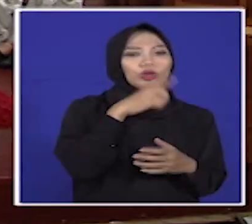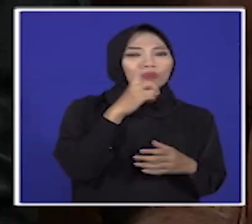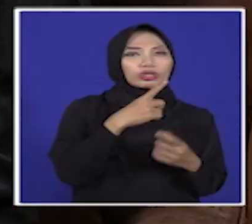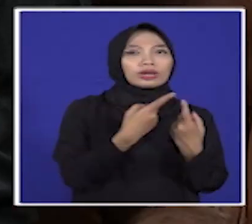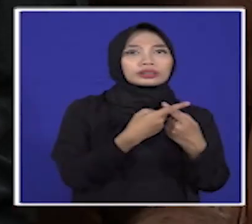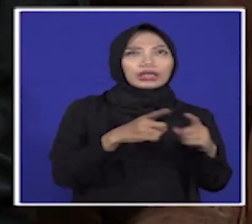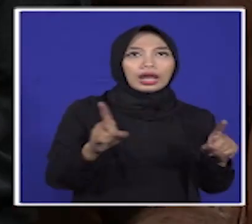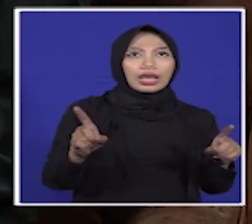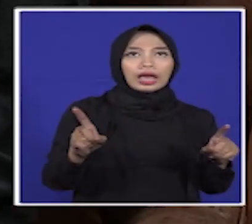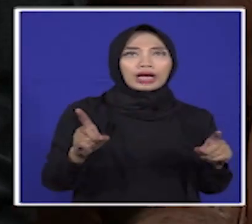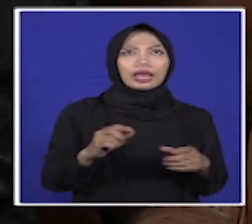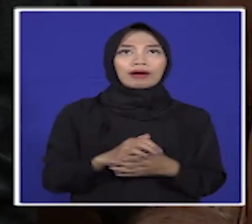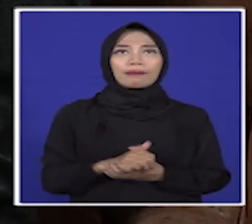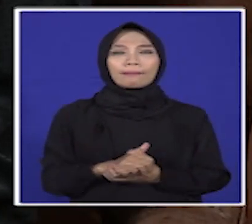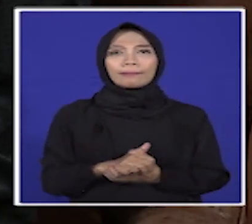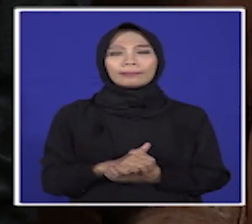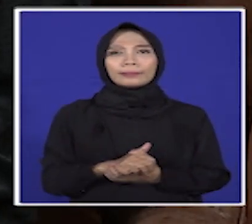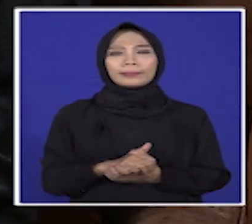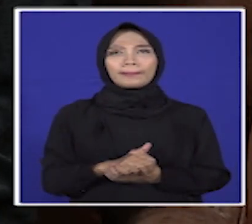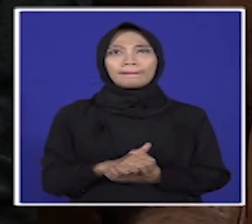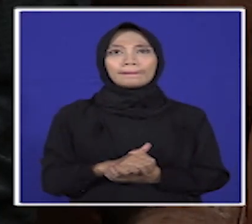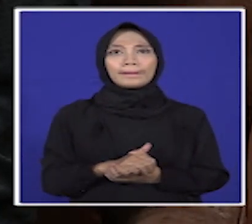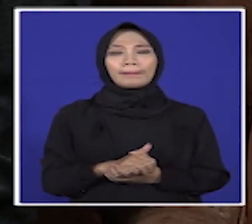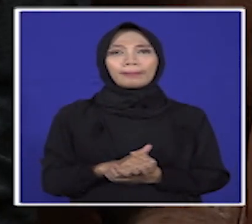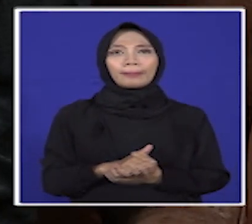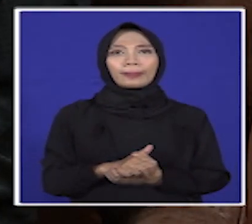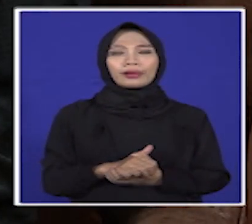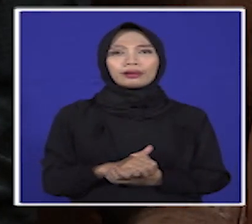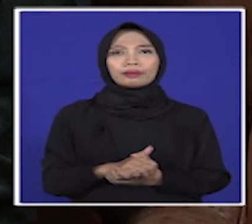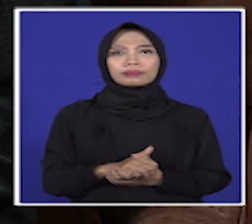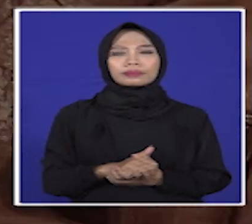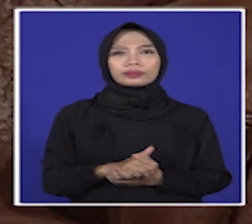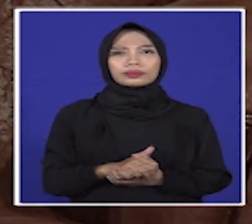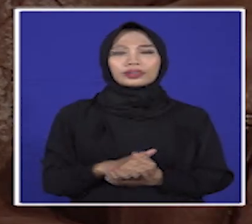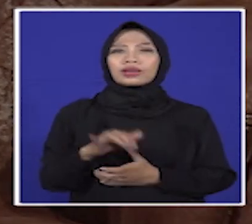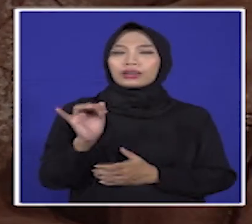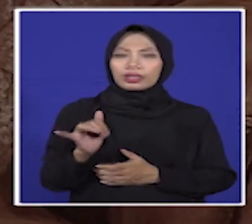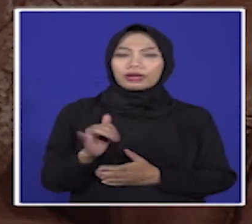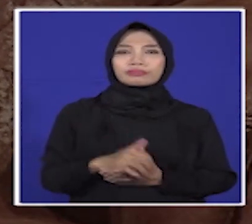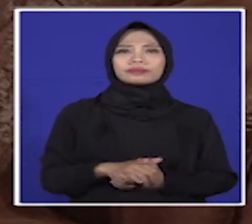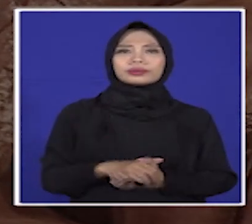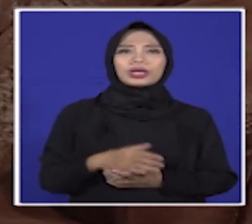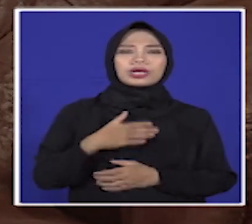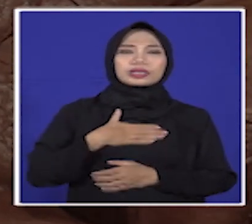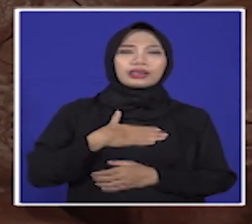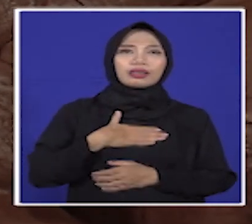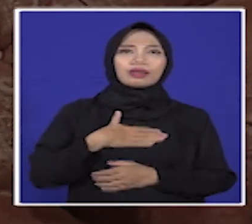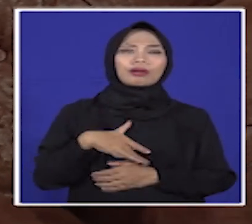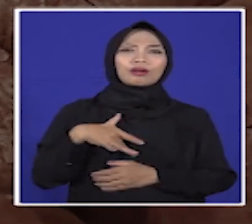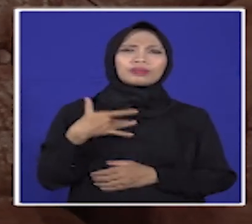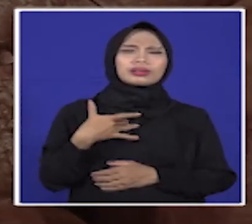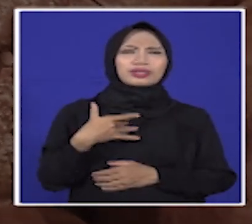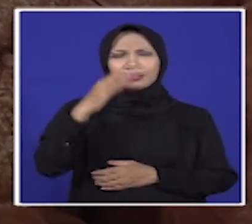itu. Yang ini yang membuat Mbak Tita menjadi gimana? Iya, Pak Ustadz. Jadi saya tuh